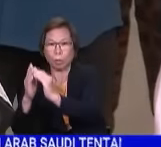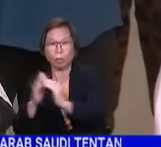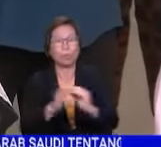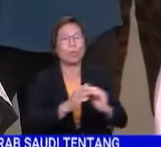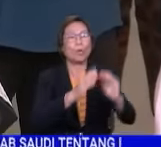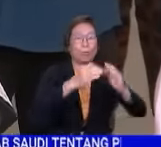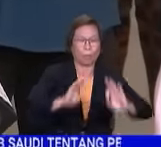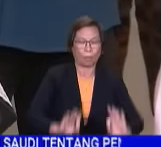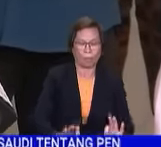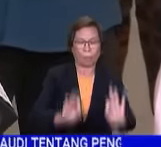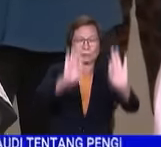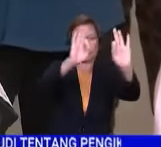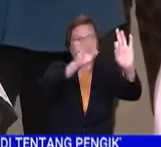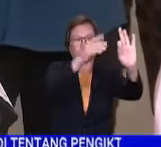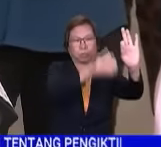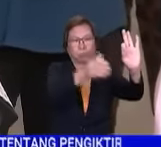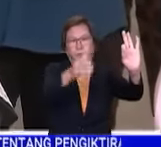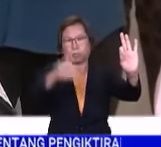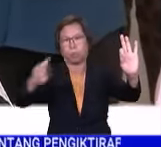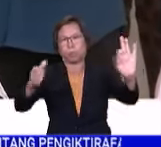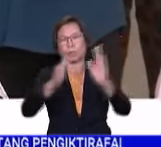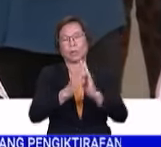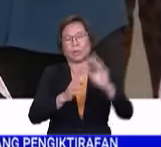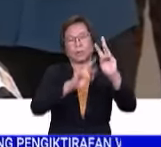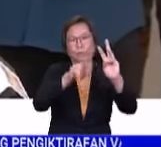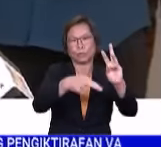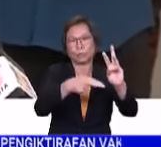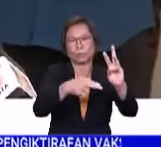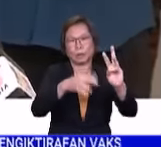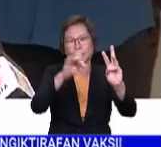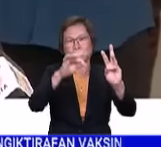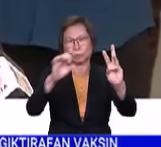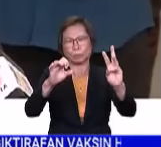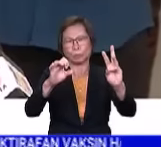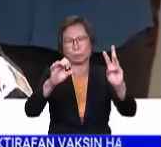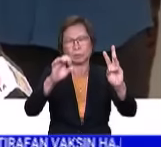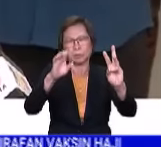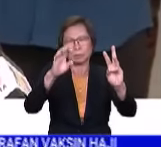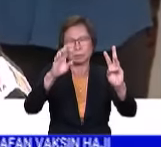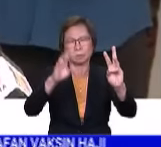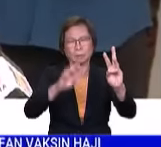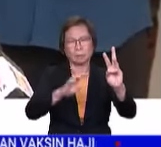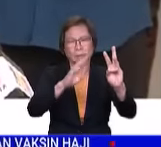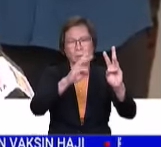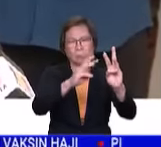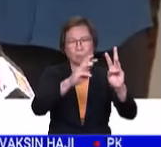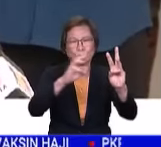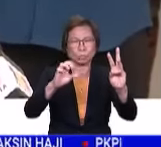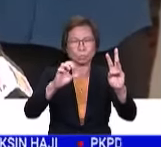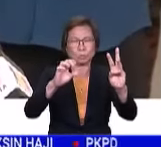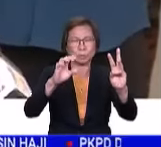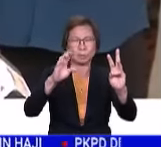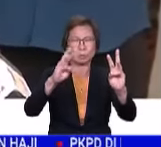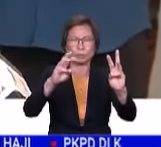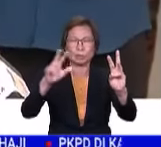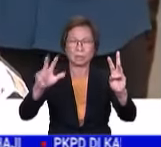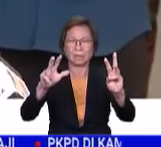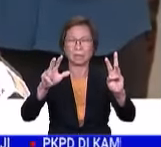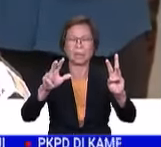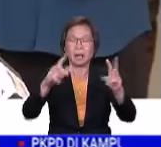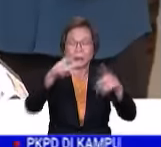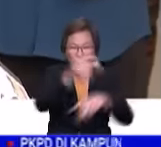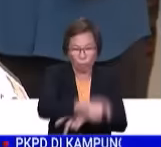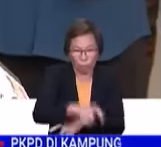rumah bangsa dengan 6,890 penduduk. Sehingga ini pihak Jabatan